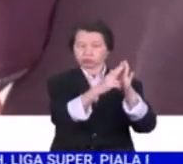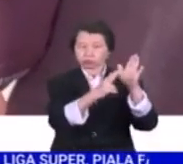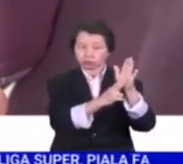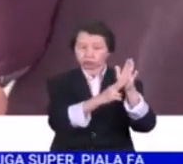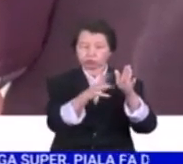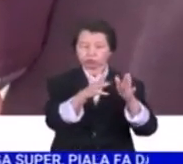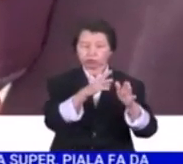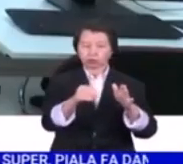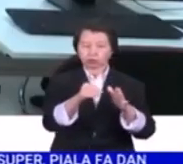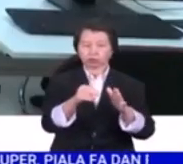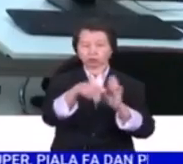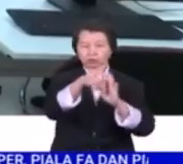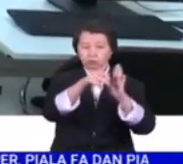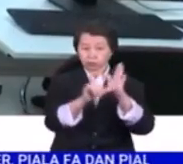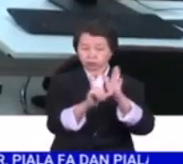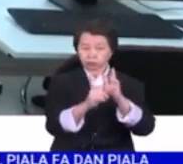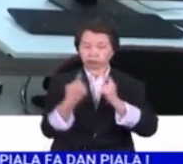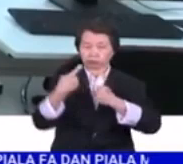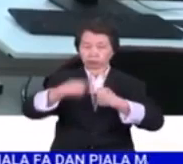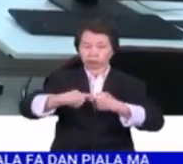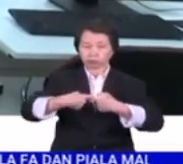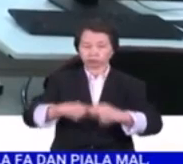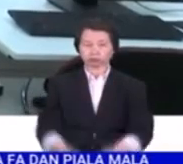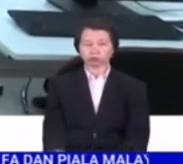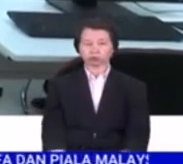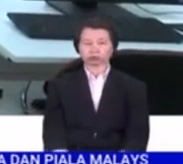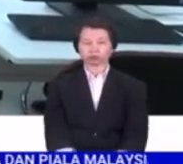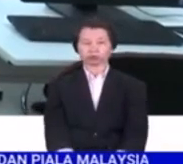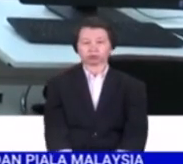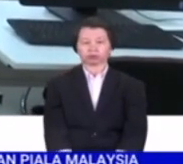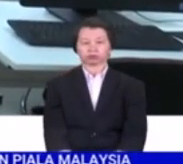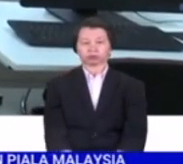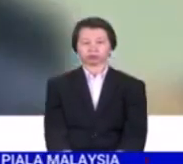undang-undang dan polisi berkaitan.